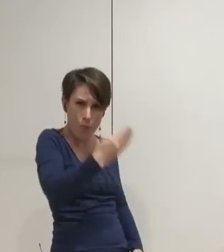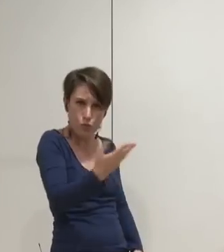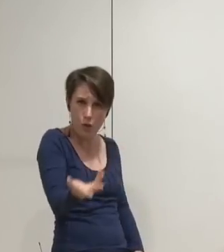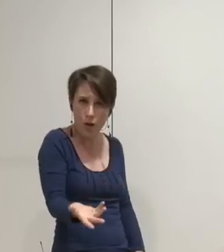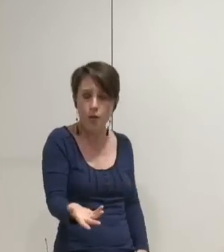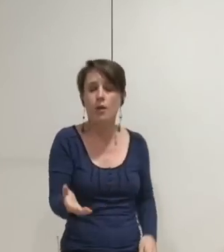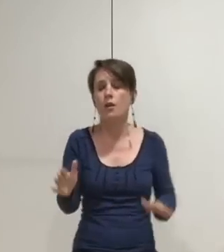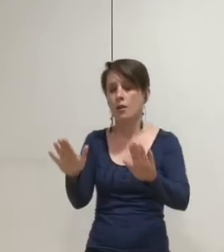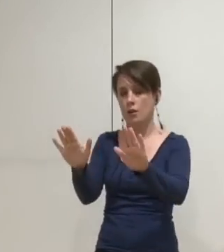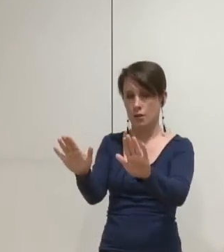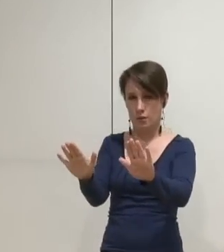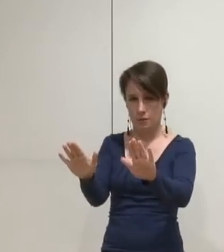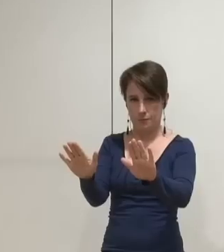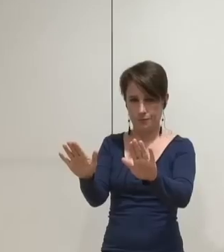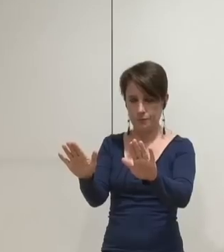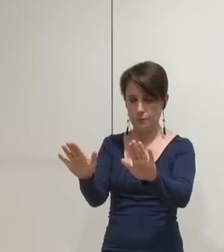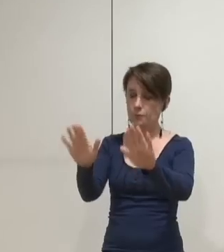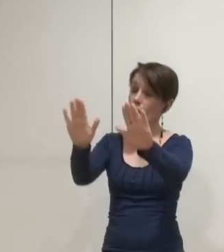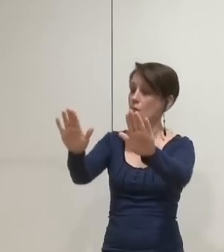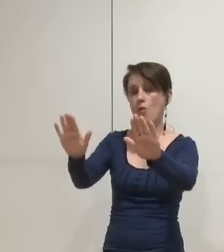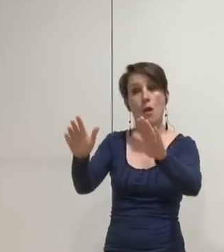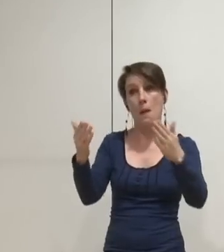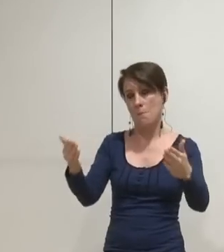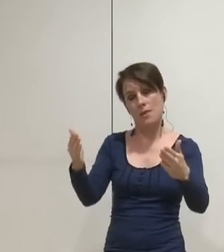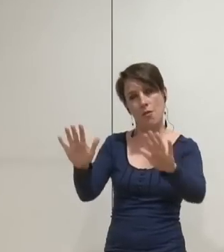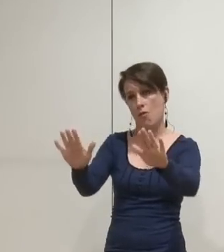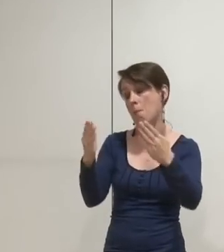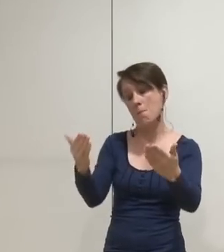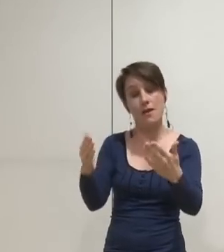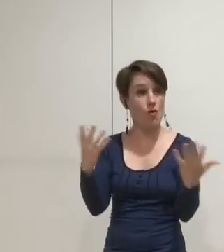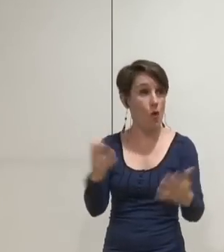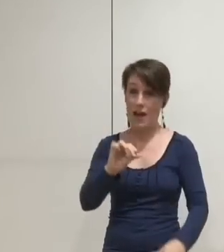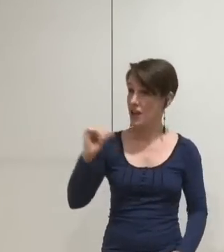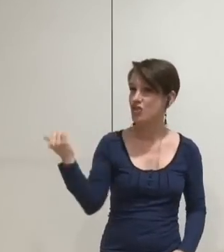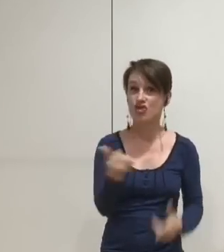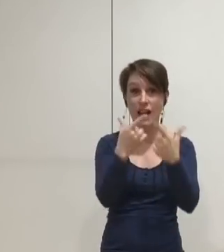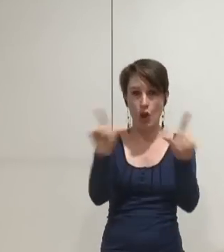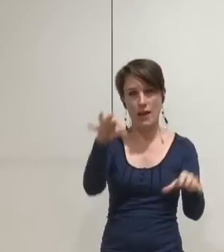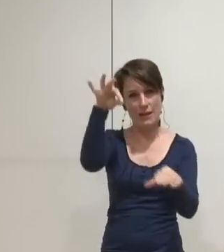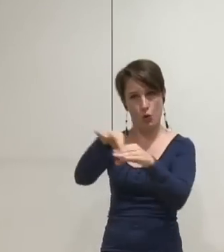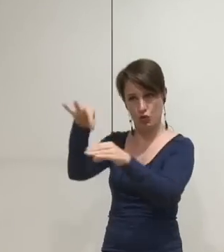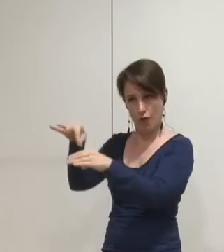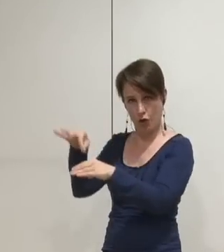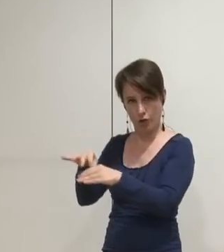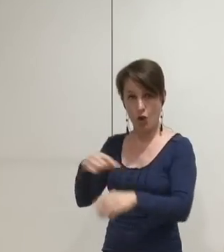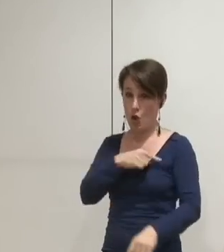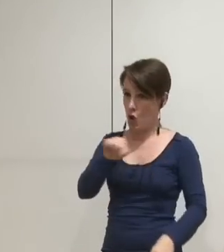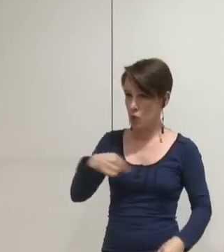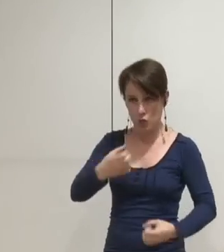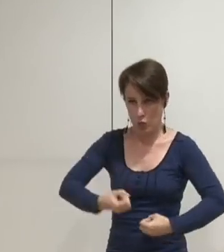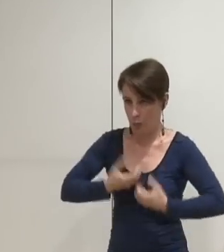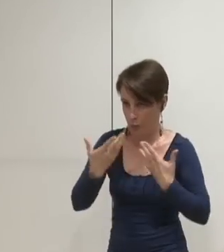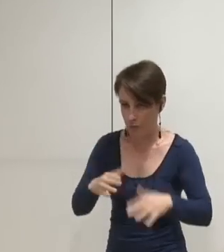Monsieur chamussi maintenant en fait chacun est libre de de ces votes et nous nous sommes exprimés madame